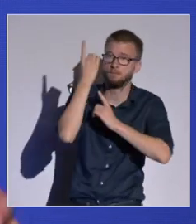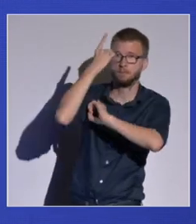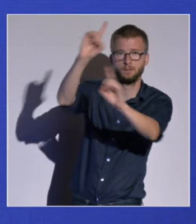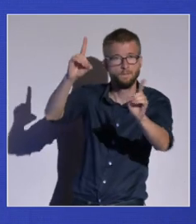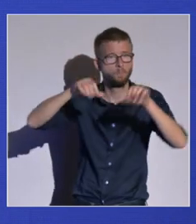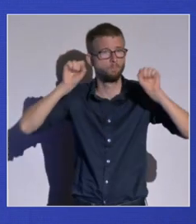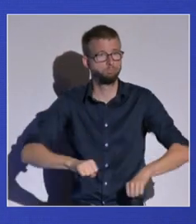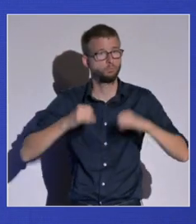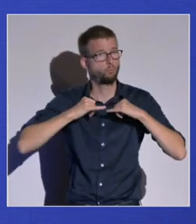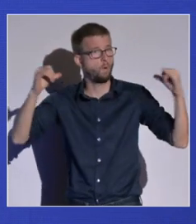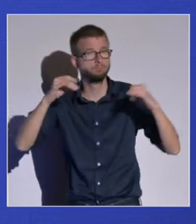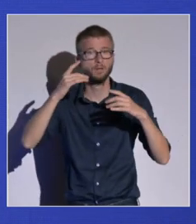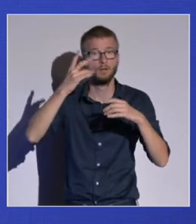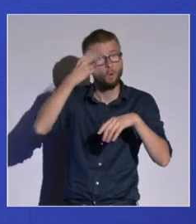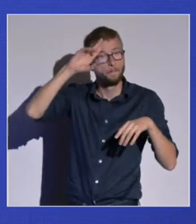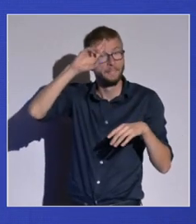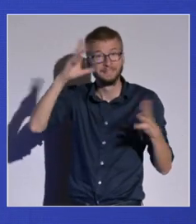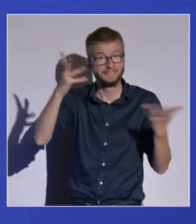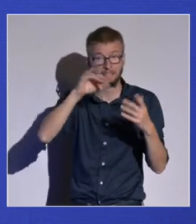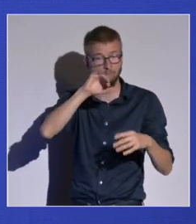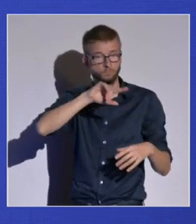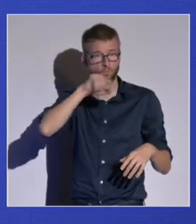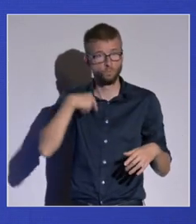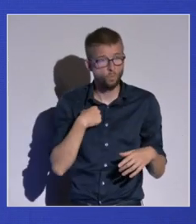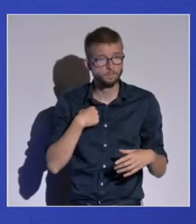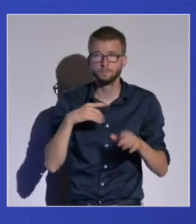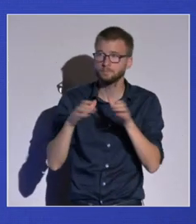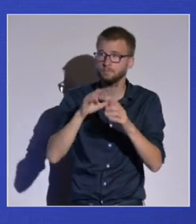c'est le nôtre. C'est ce qui constitue...